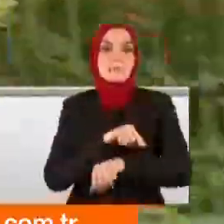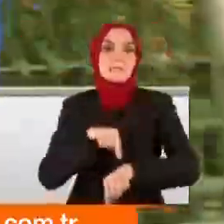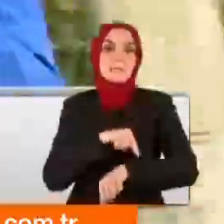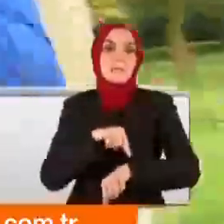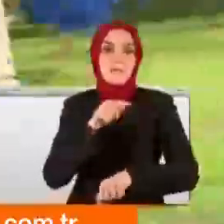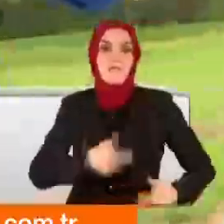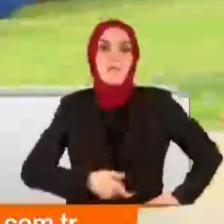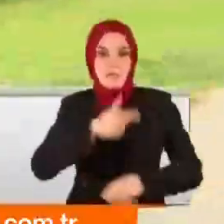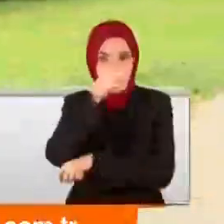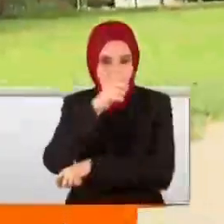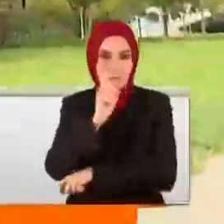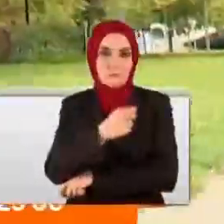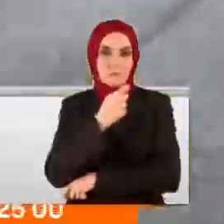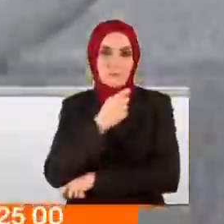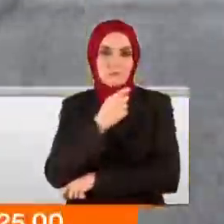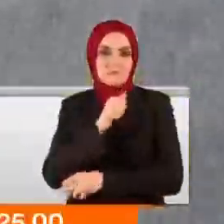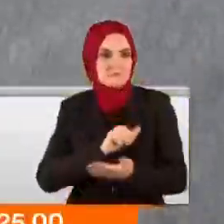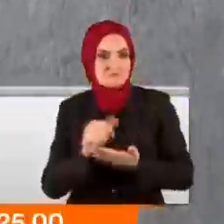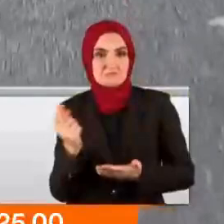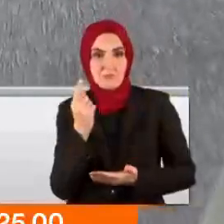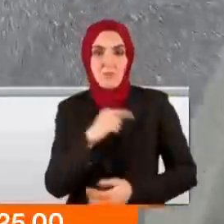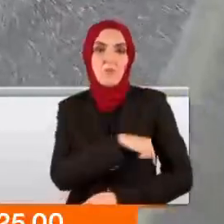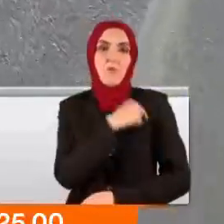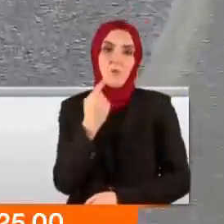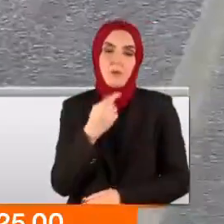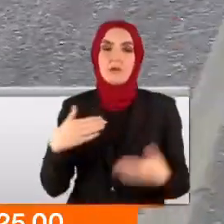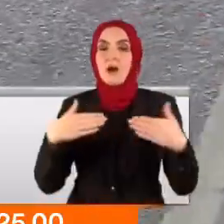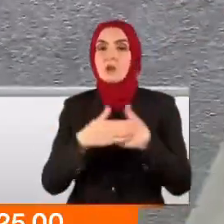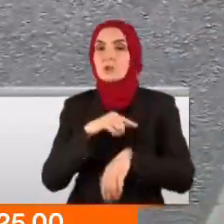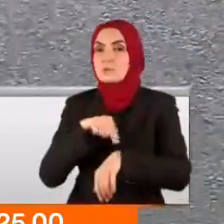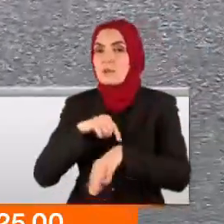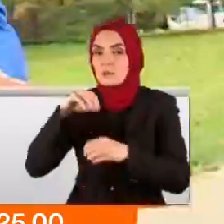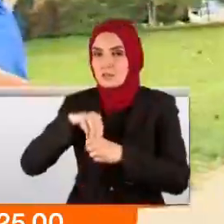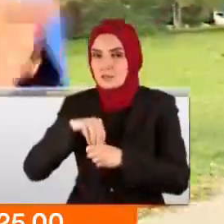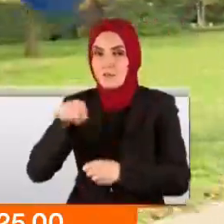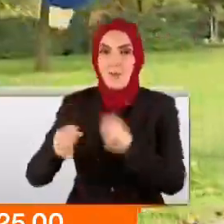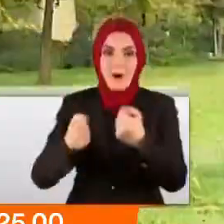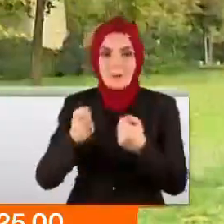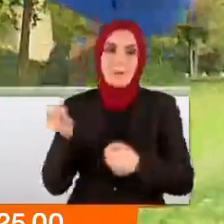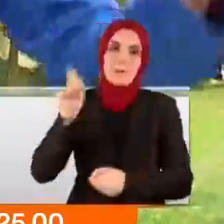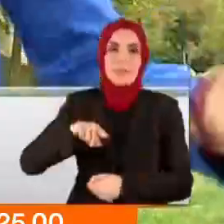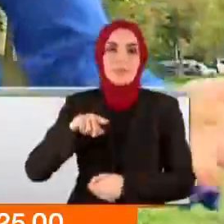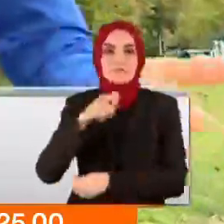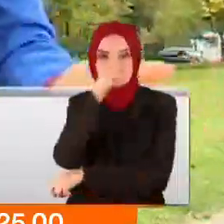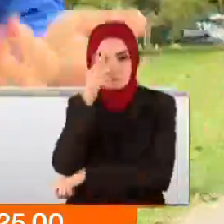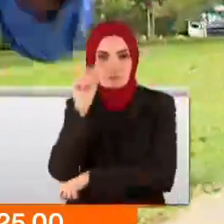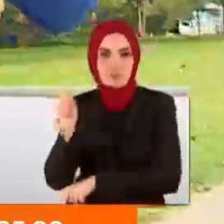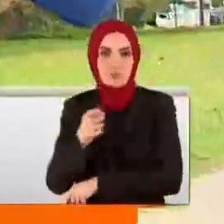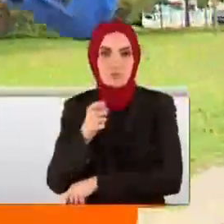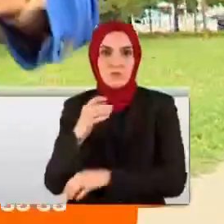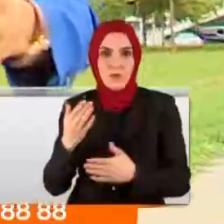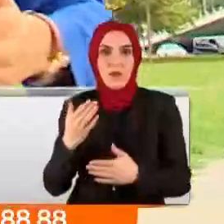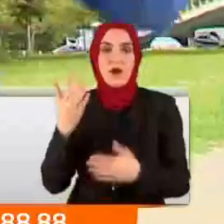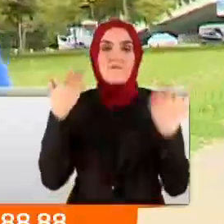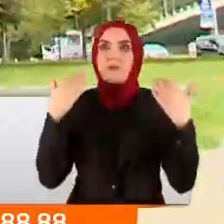normaldi. Ardından akşam saatlerinde o araç bir kez daha güvenlik kamerasına takıldı ama hava kararmış olmasına rağmen